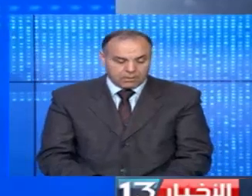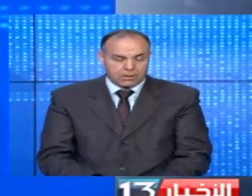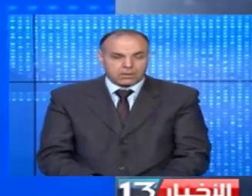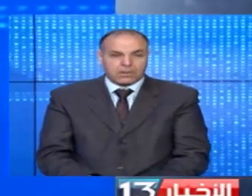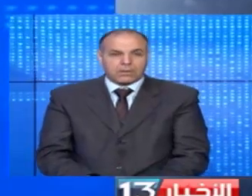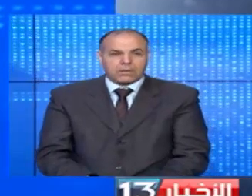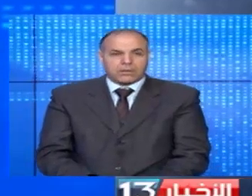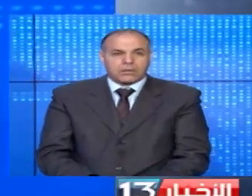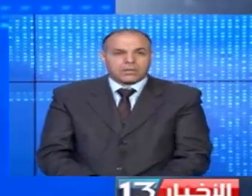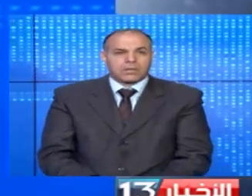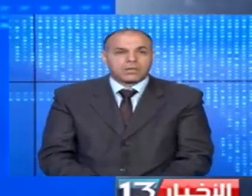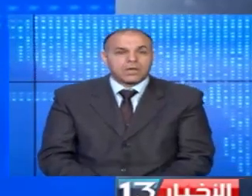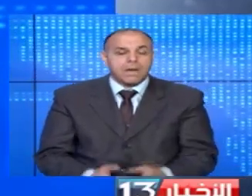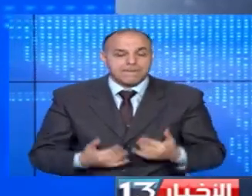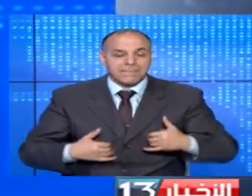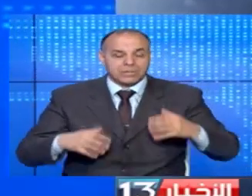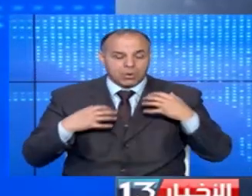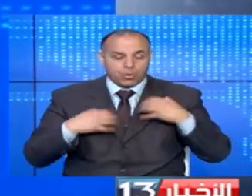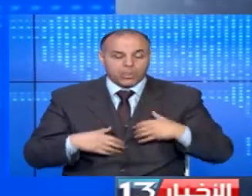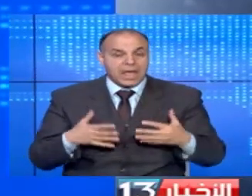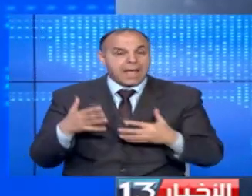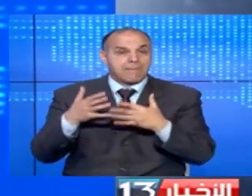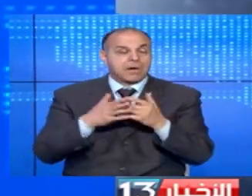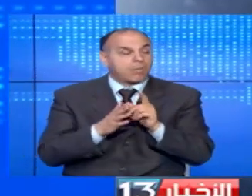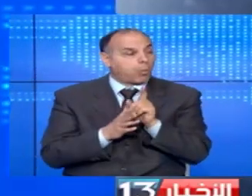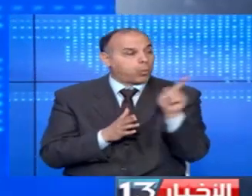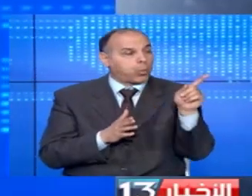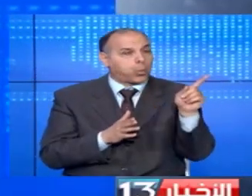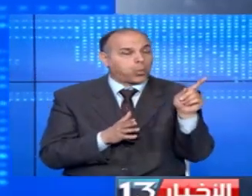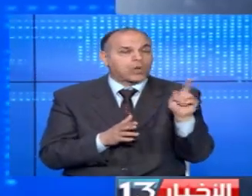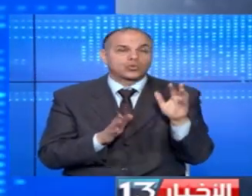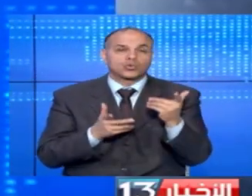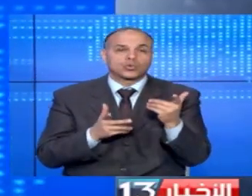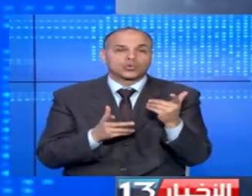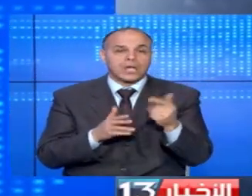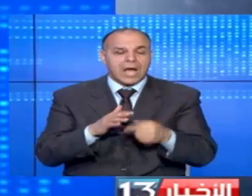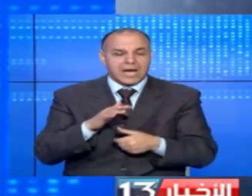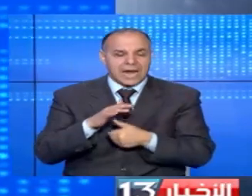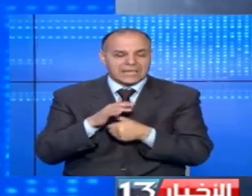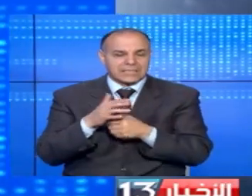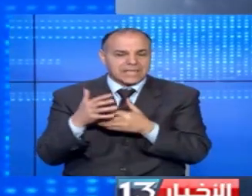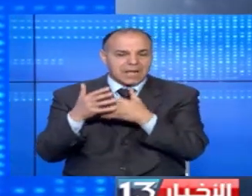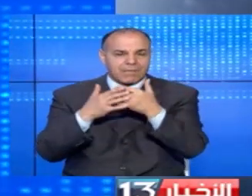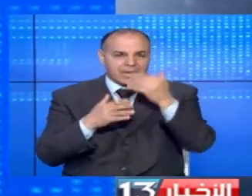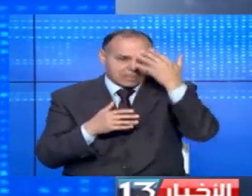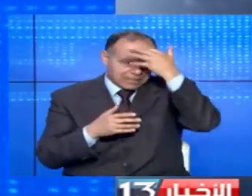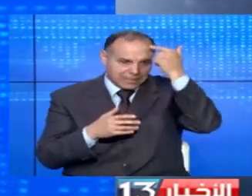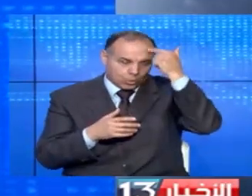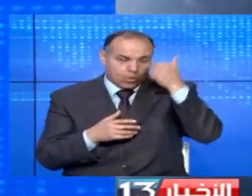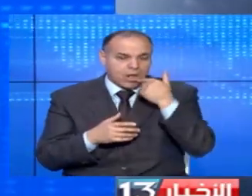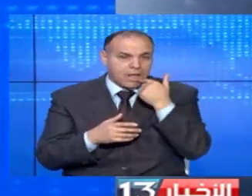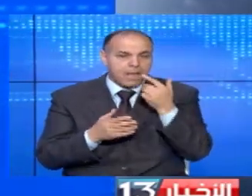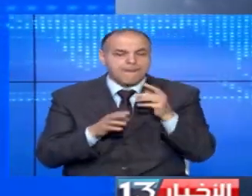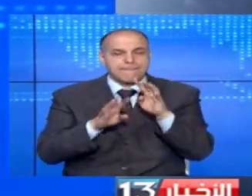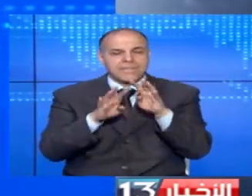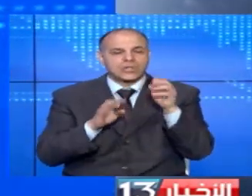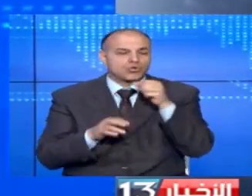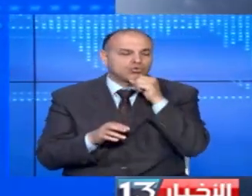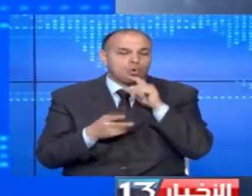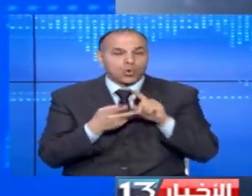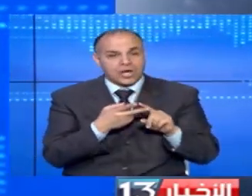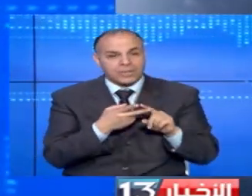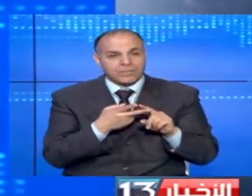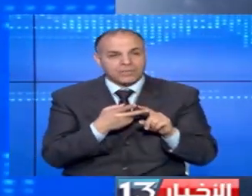وجه مجلس النواب الامريكيه لائحه الاتهام بحق الرئيس الامريكي دونالد ترامب الى مجلس الشيوخ